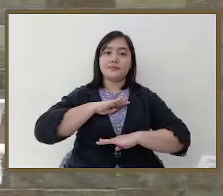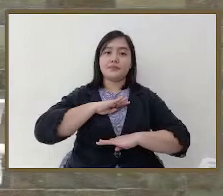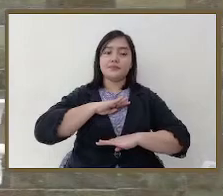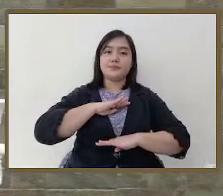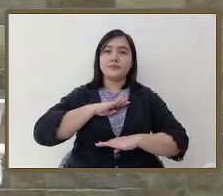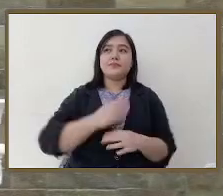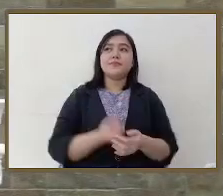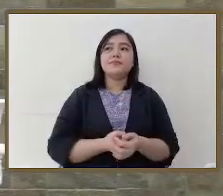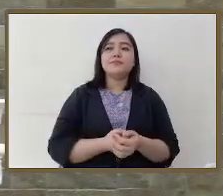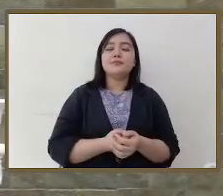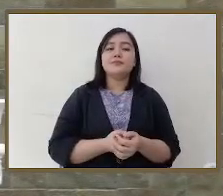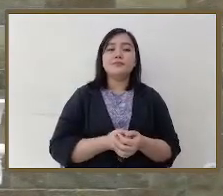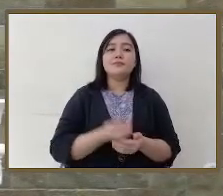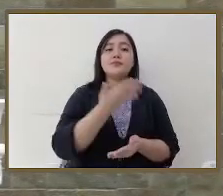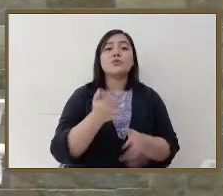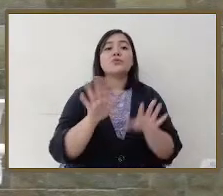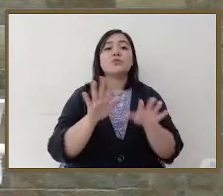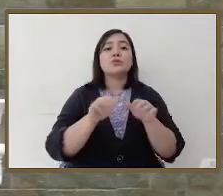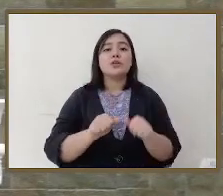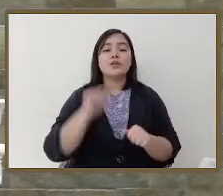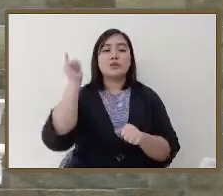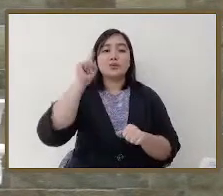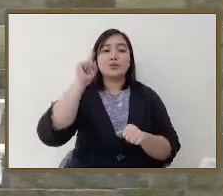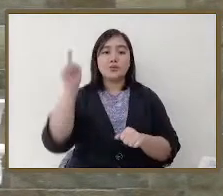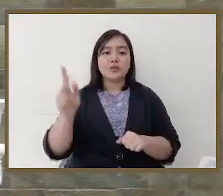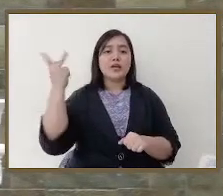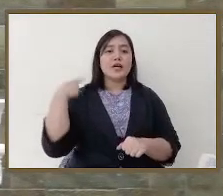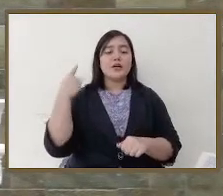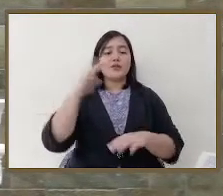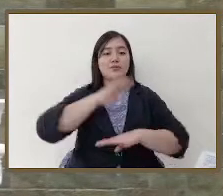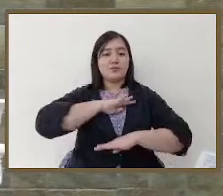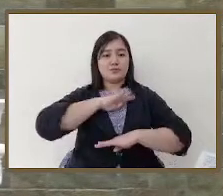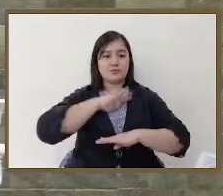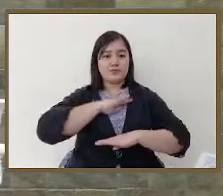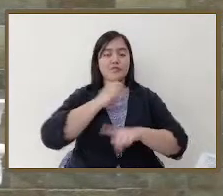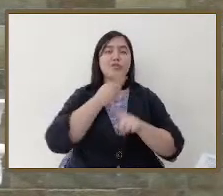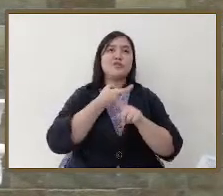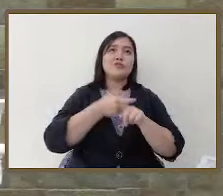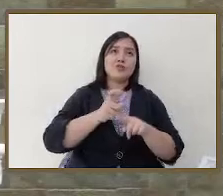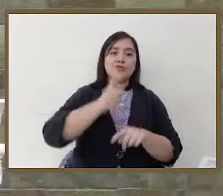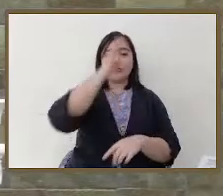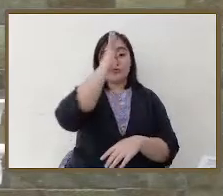You can only find contentment from God.